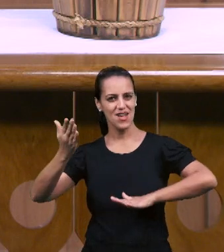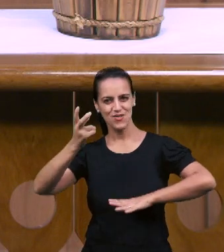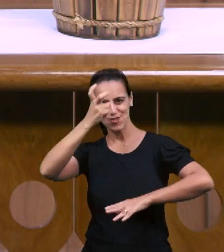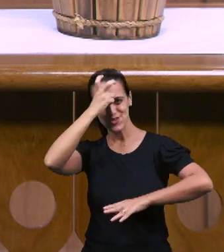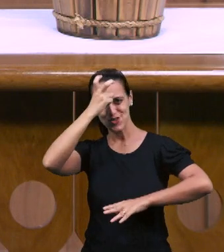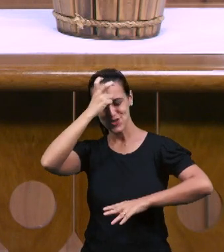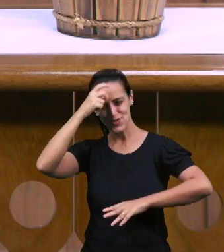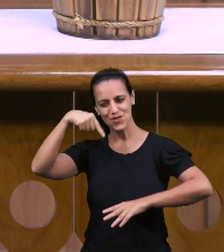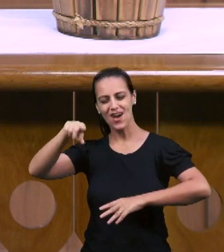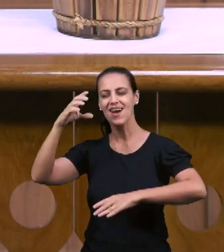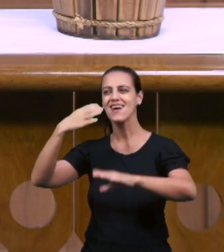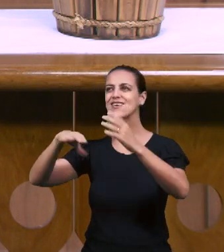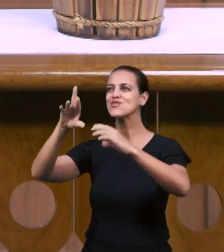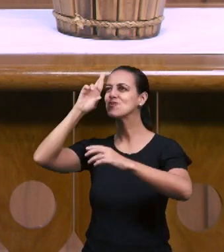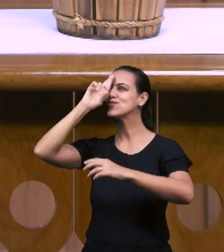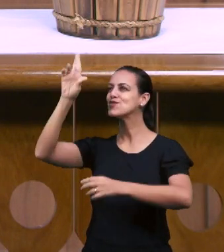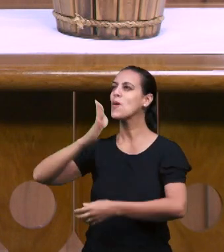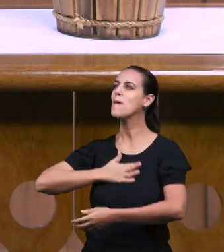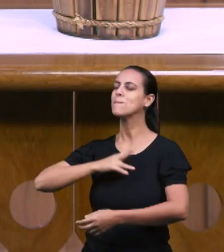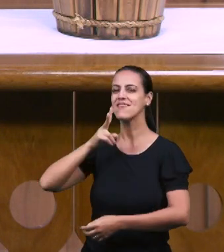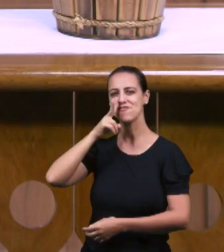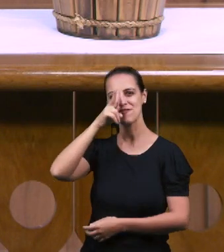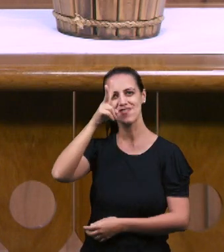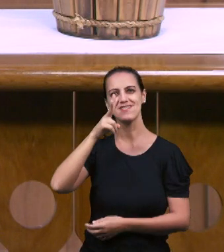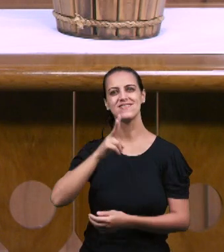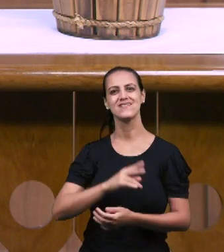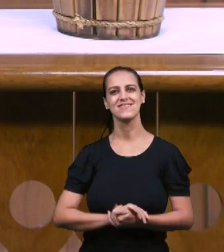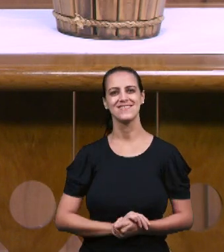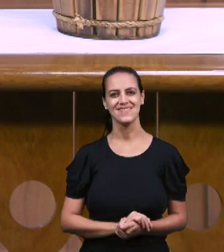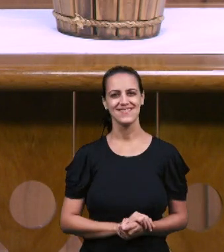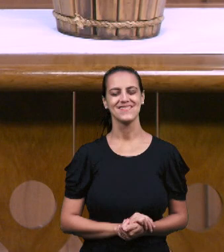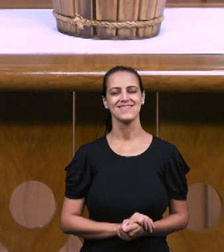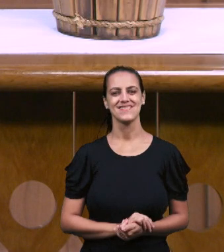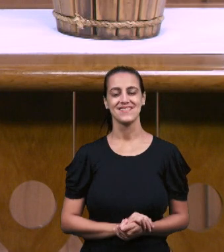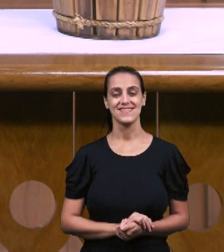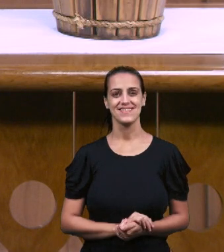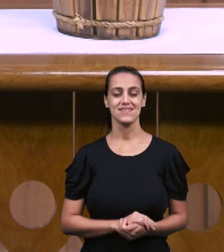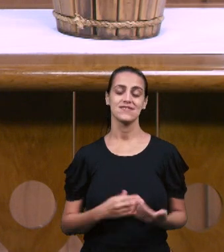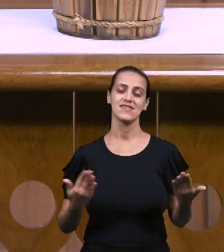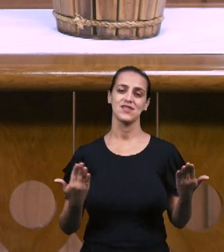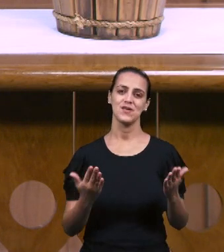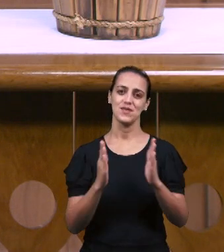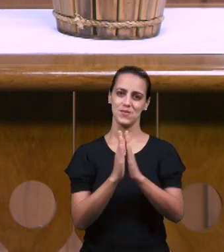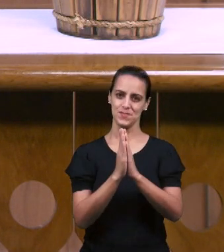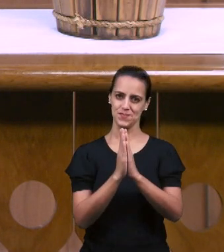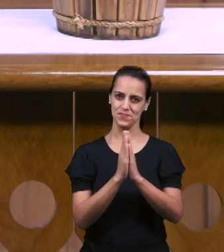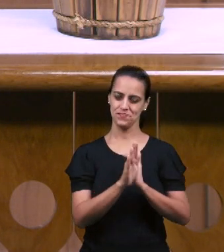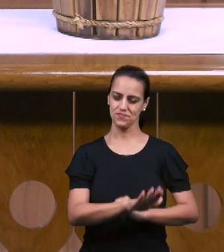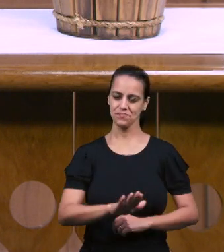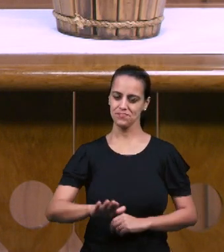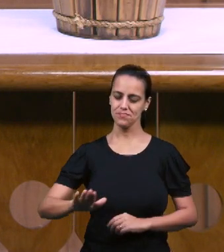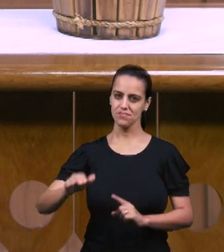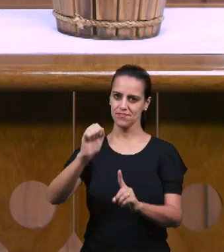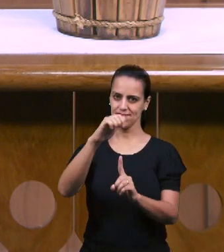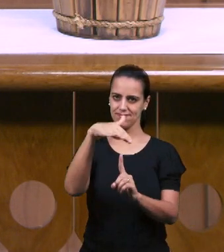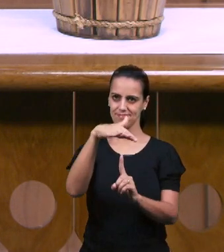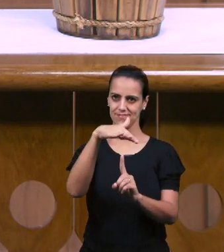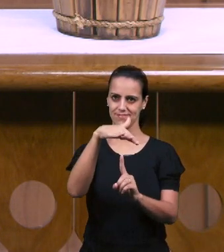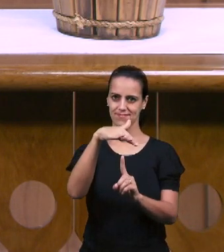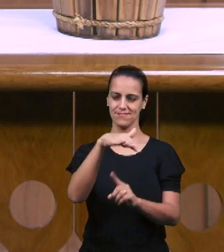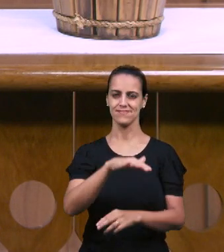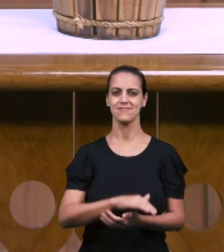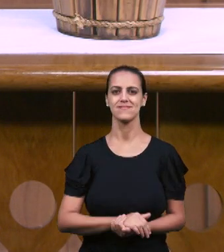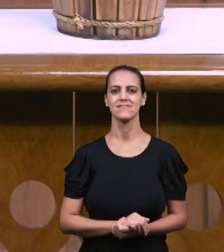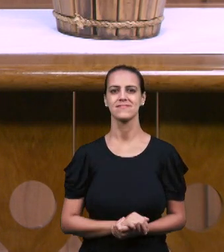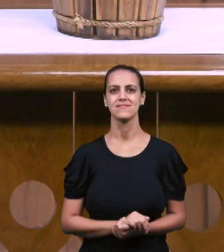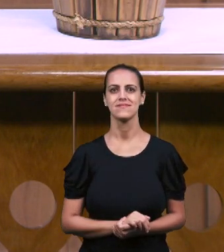Seigneur est ma force. Gloire à Dieu. Nous allons maintenant prier pour nos enfants intermédiaires et adolescents, aussi en faveur